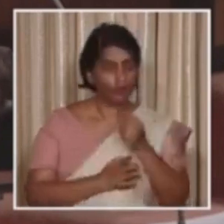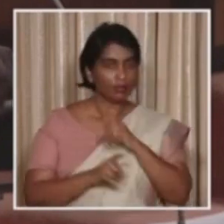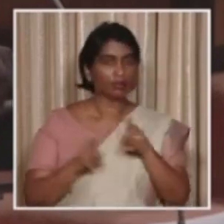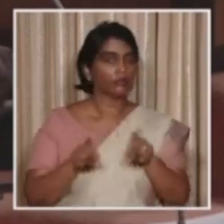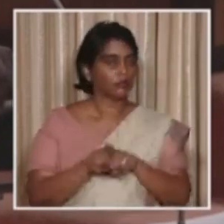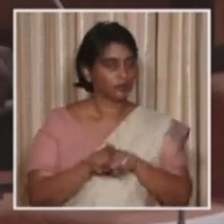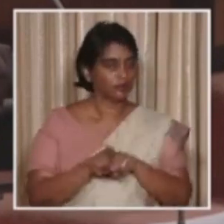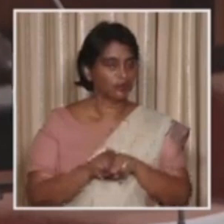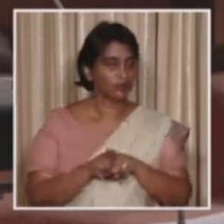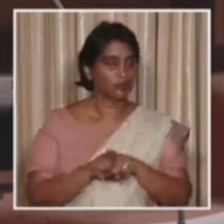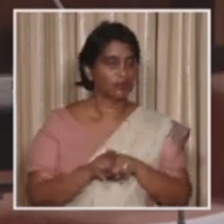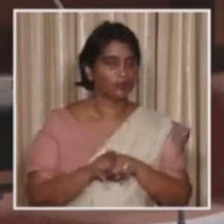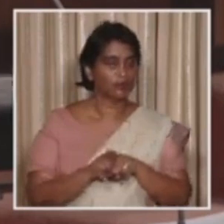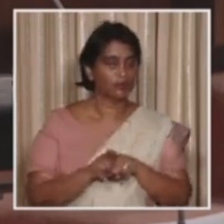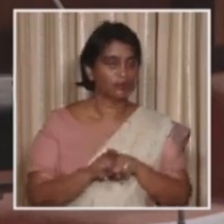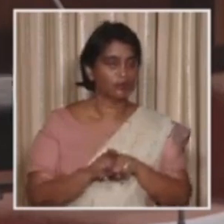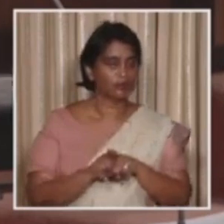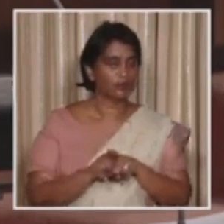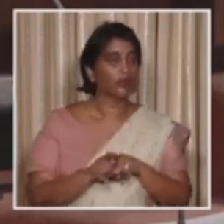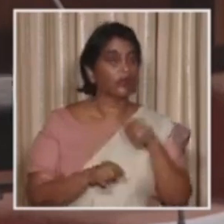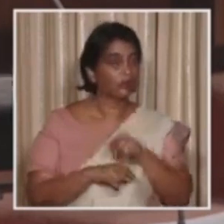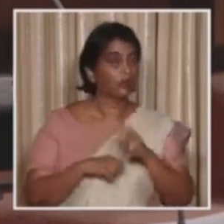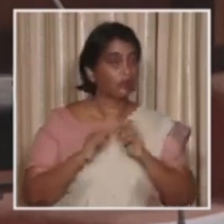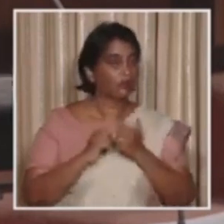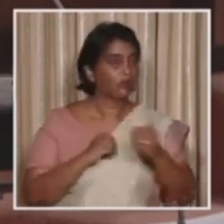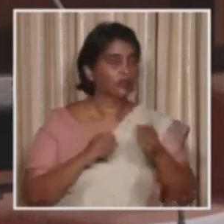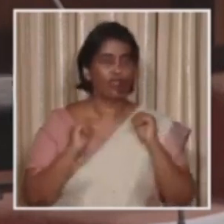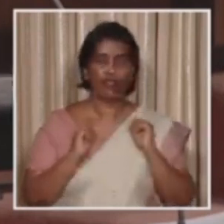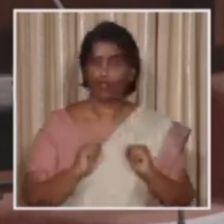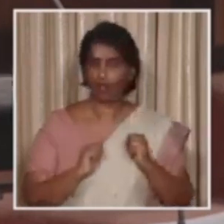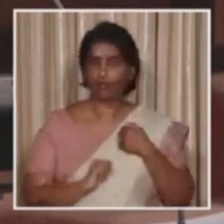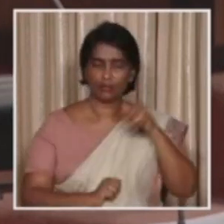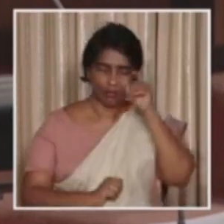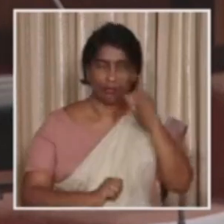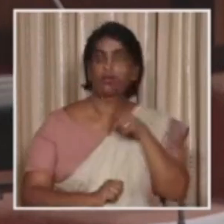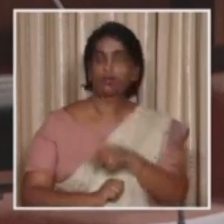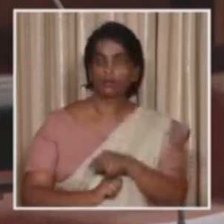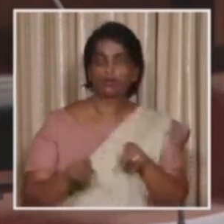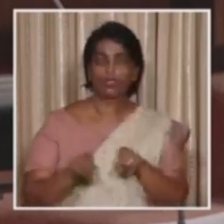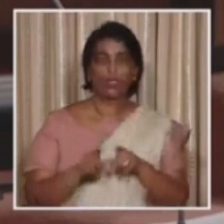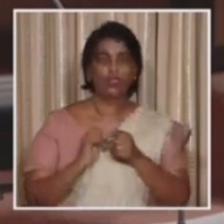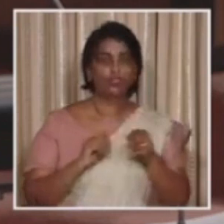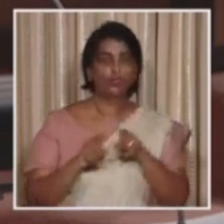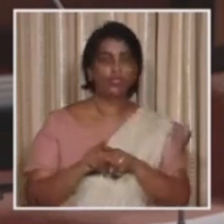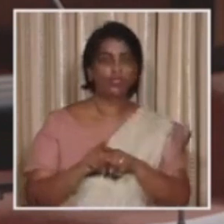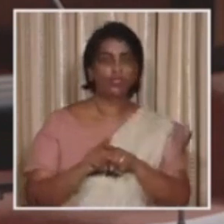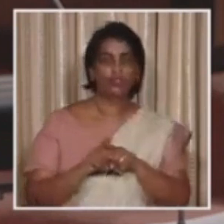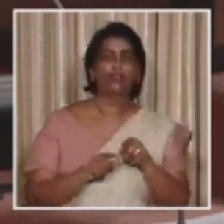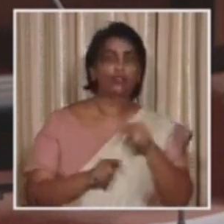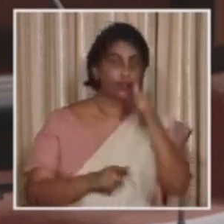படுகின்ற சந்தர்ப்பங்கள் எப்படி உருவாகியதென்றால், இந்த ஊழல் மலிந்து போன